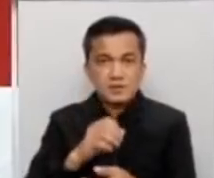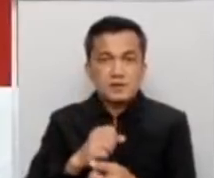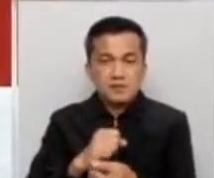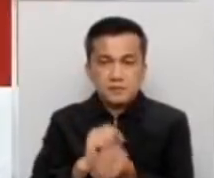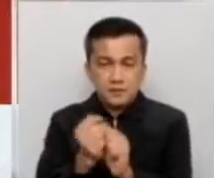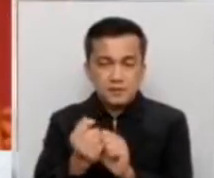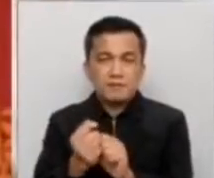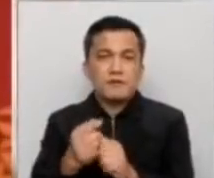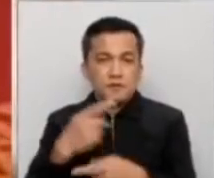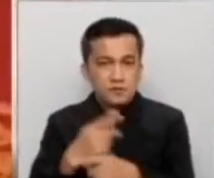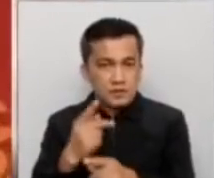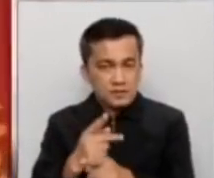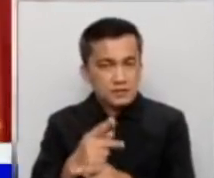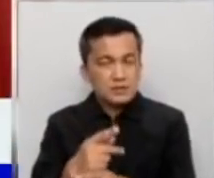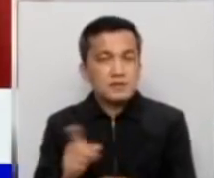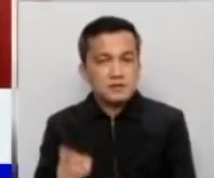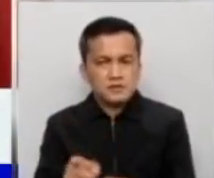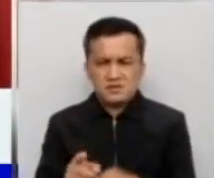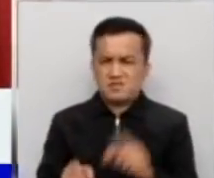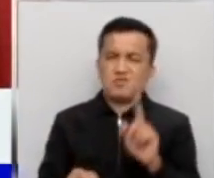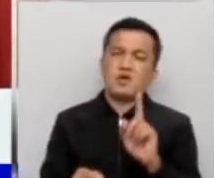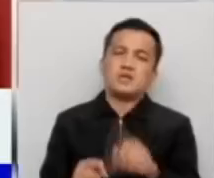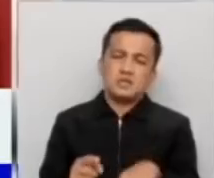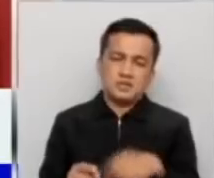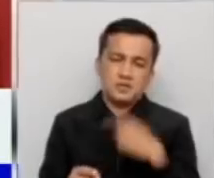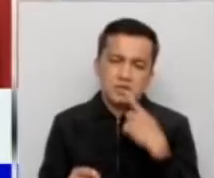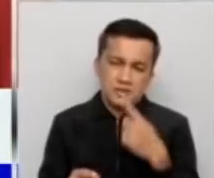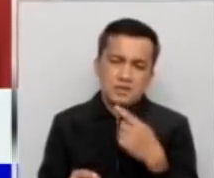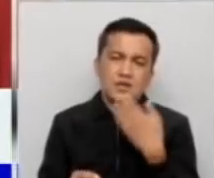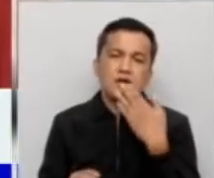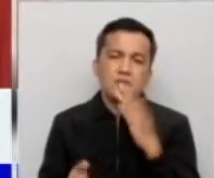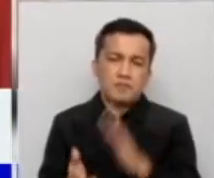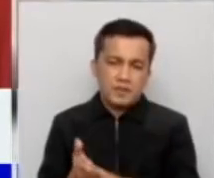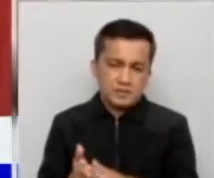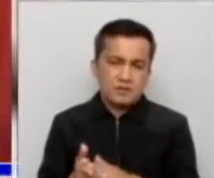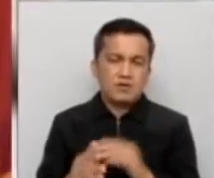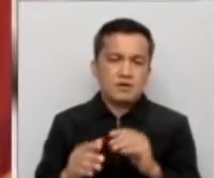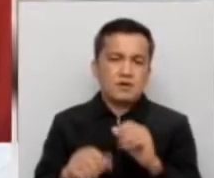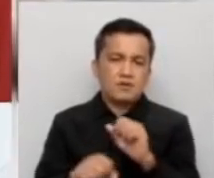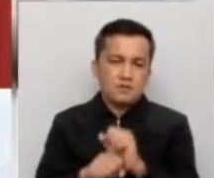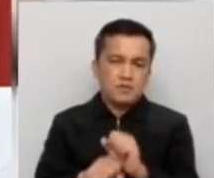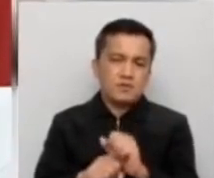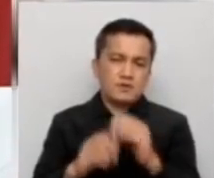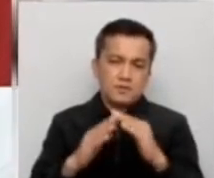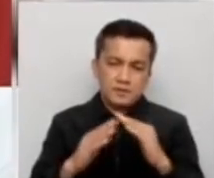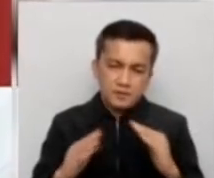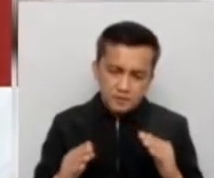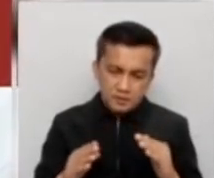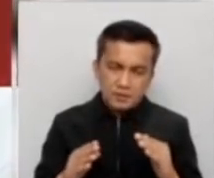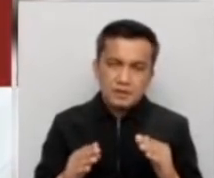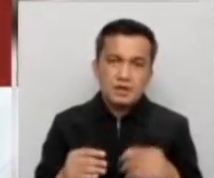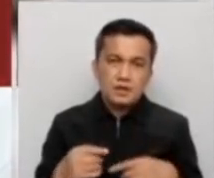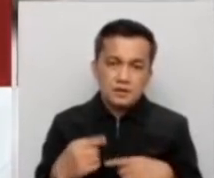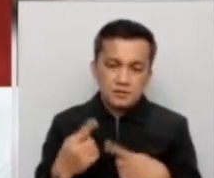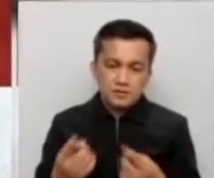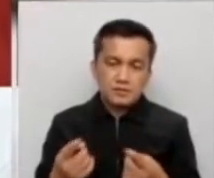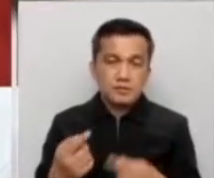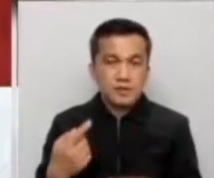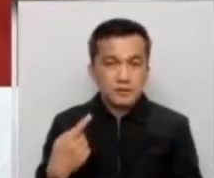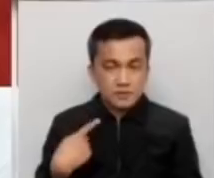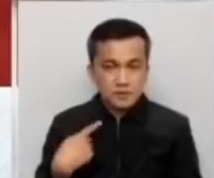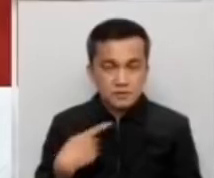Hindi mo pwede sabihin masama yung work from home. Eh, hanggang meron tayong threat to